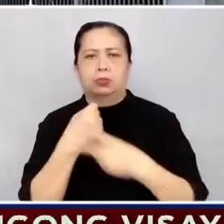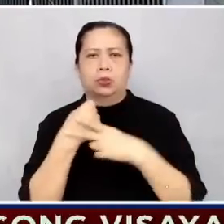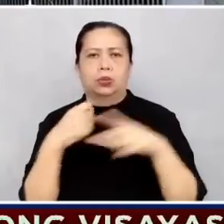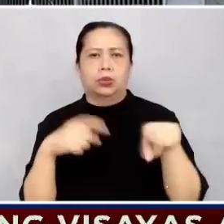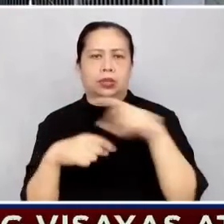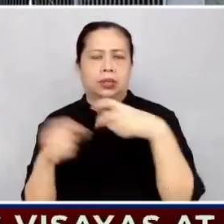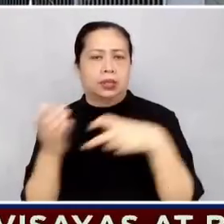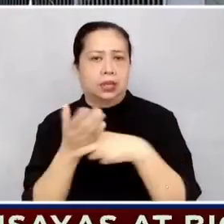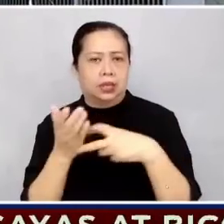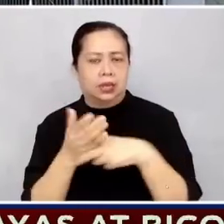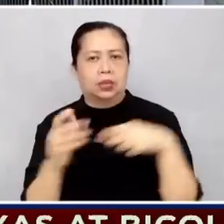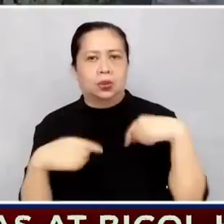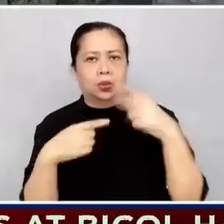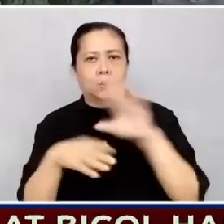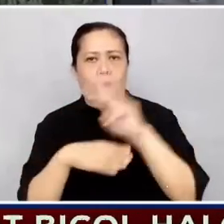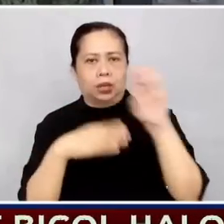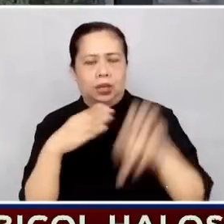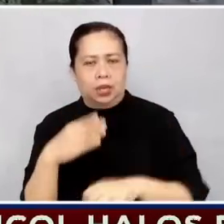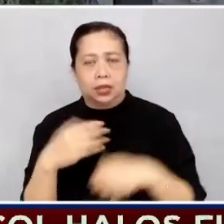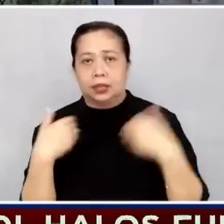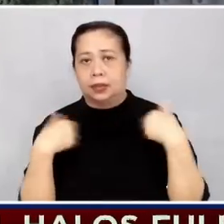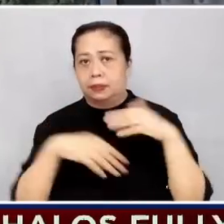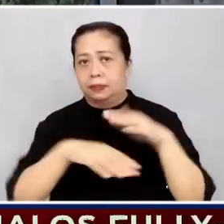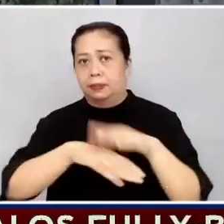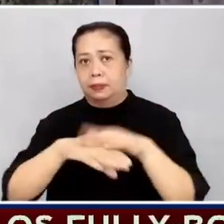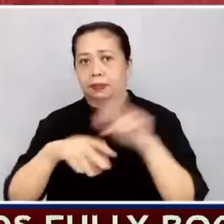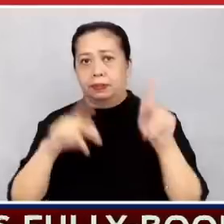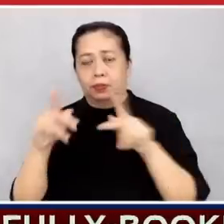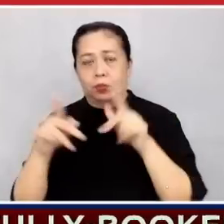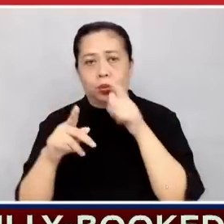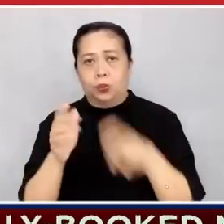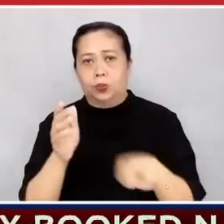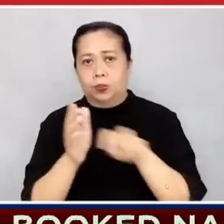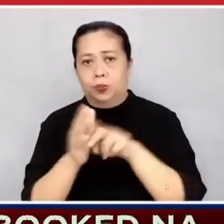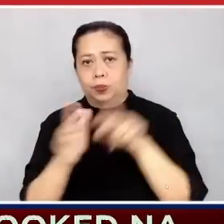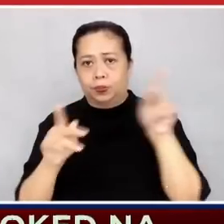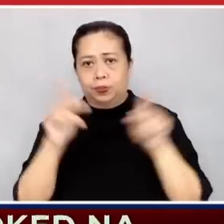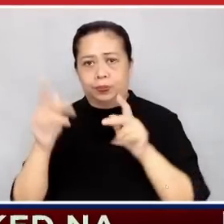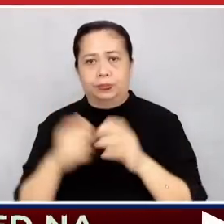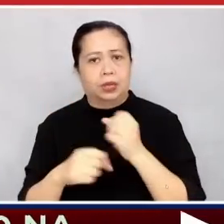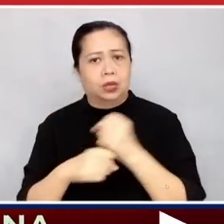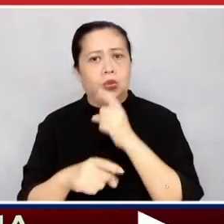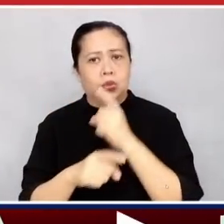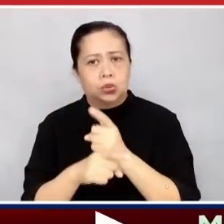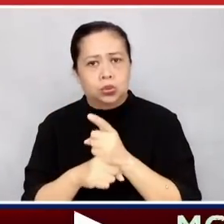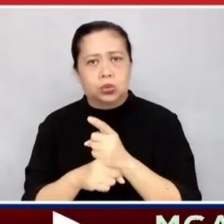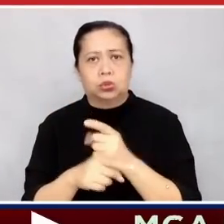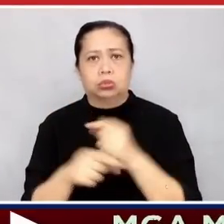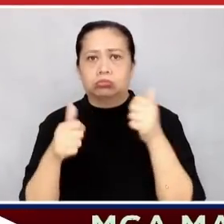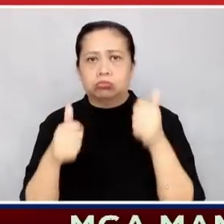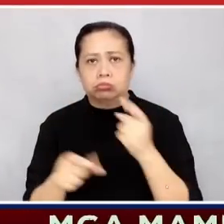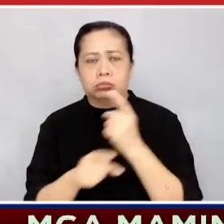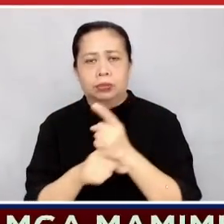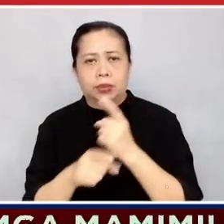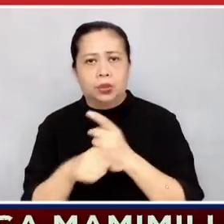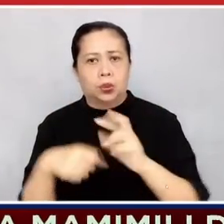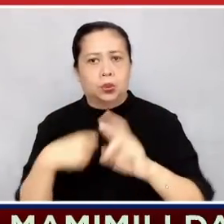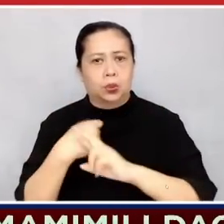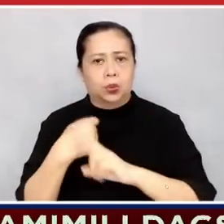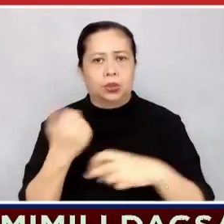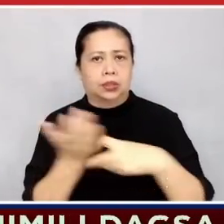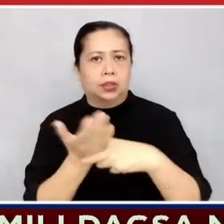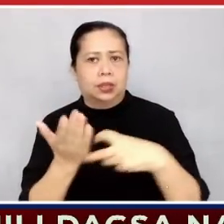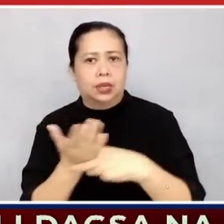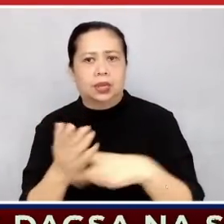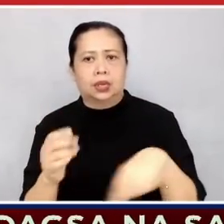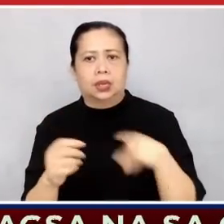May paalala naman ang Philippine Ports Authority sa mga pasahero. Siguraduhin nilang maayos yung kanilang booking o yung ticket nila. Huwag po